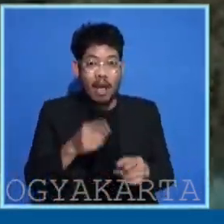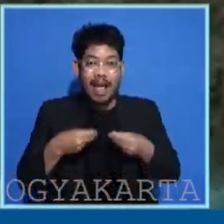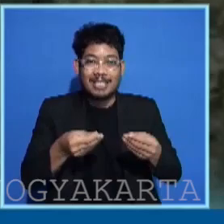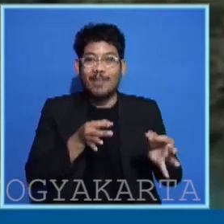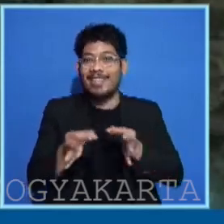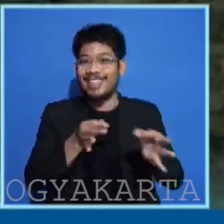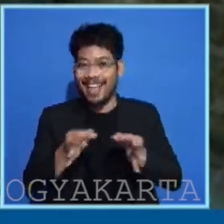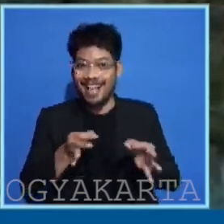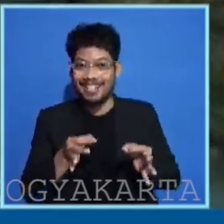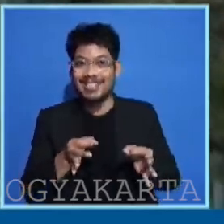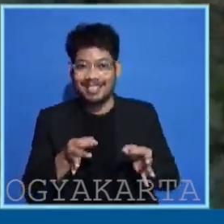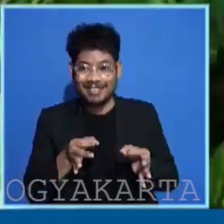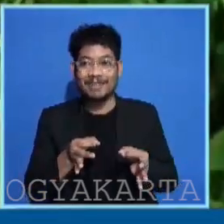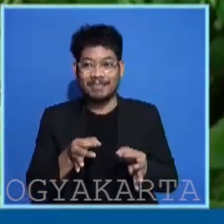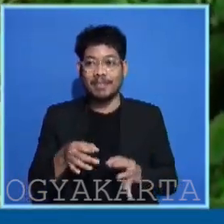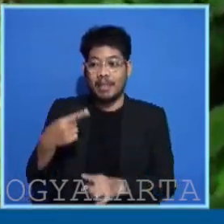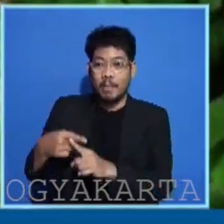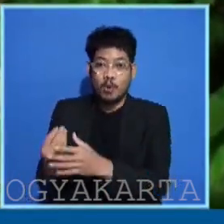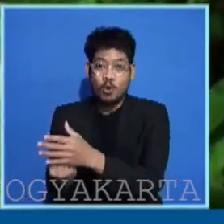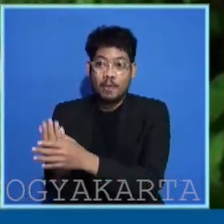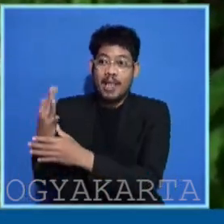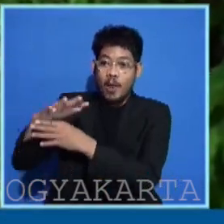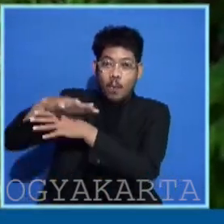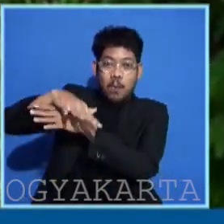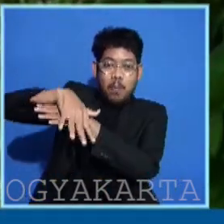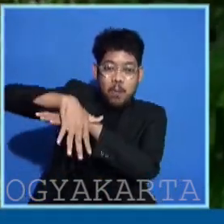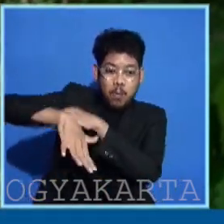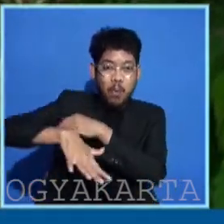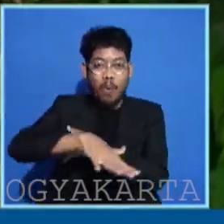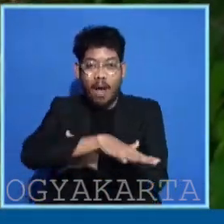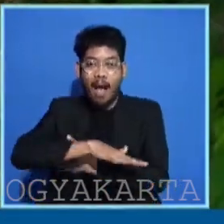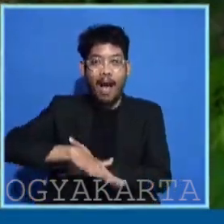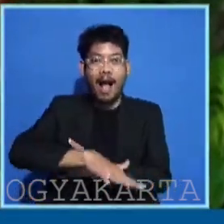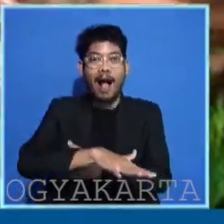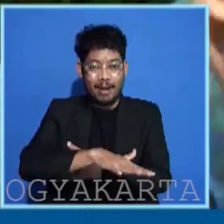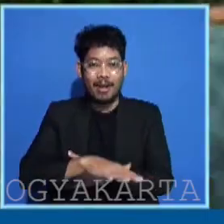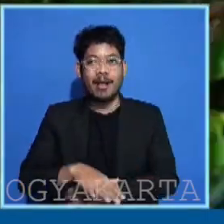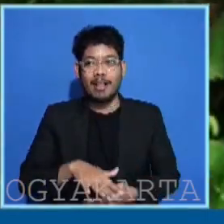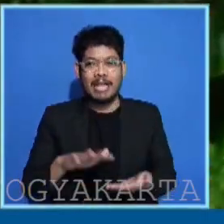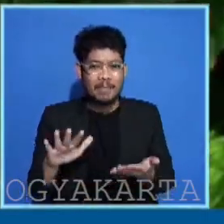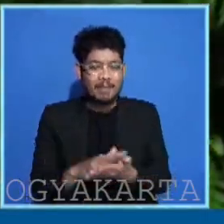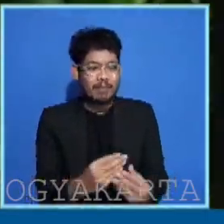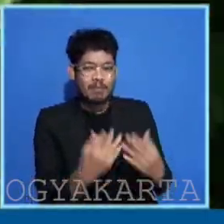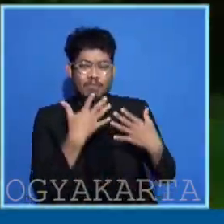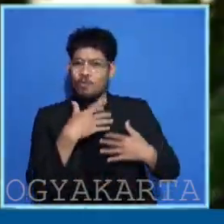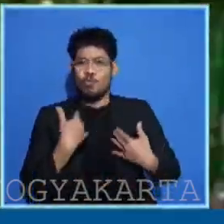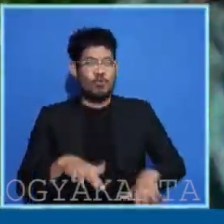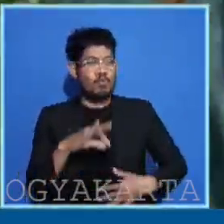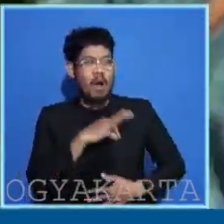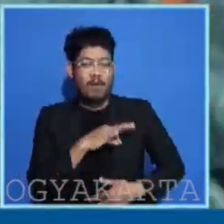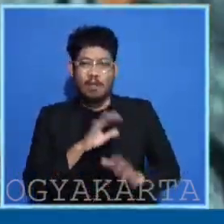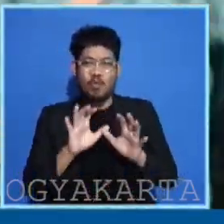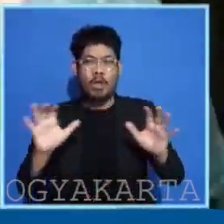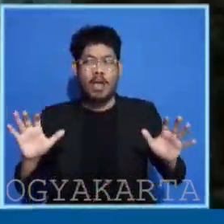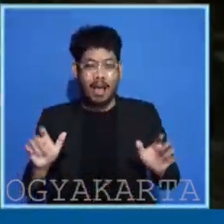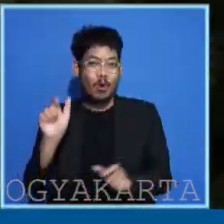piyambak dipun pendhet saking sumber daya ingkang tansah mili lan boten nate surut, bening lan gadhah mupangat tumrap masyarakat.